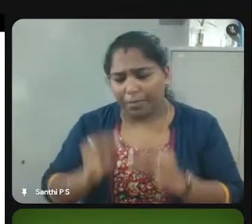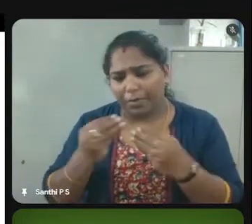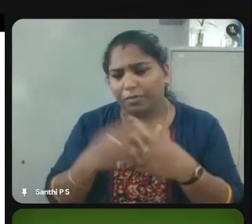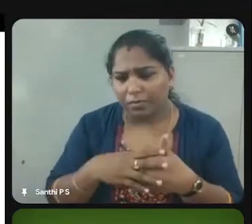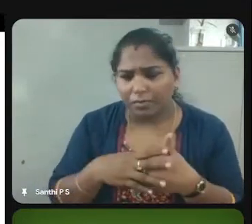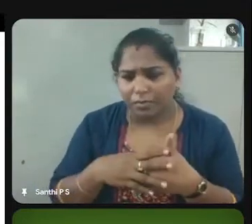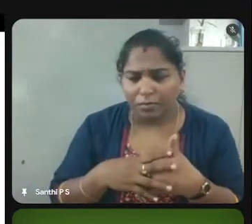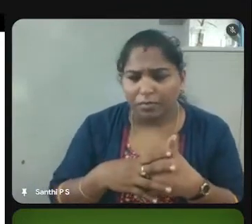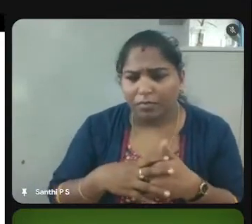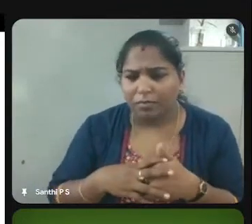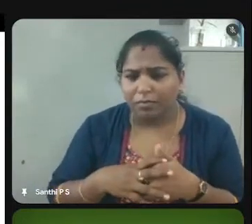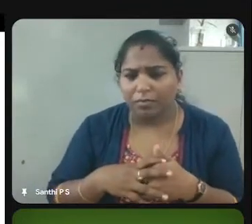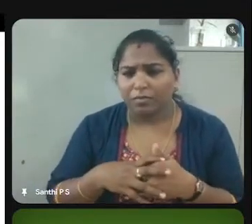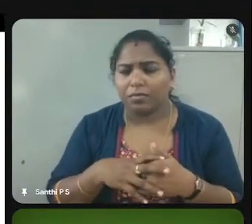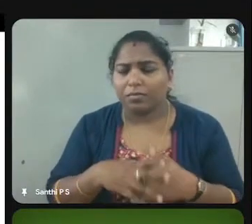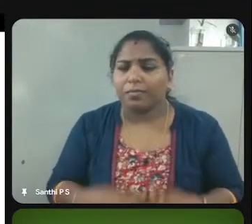ശീലമായിക്കോളൂ.